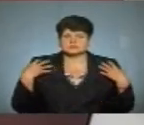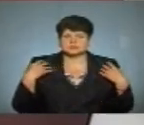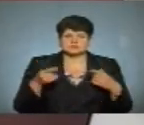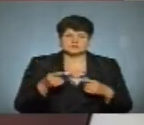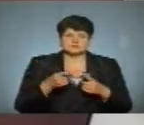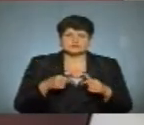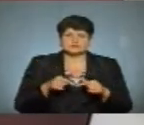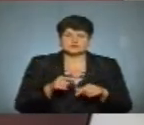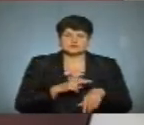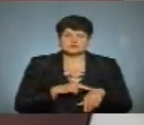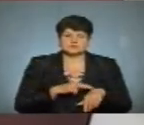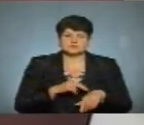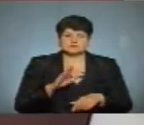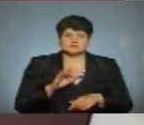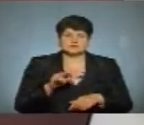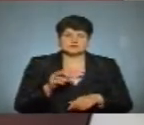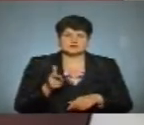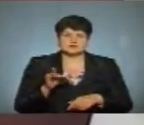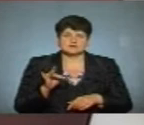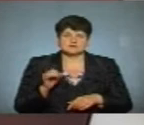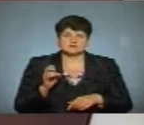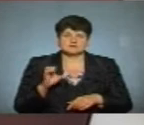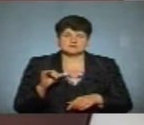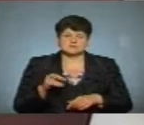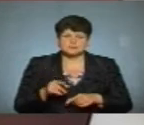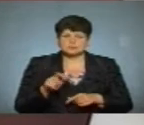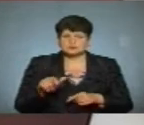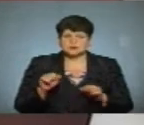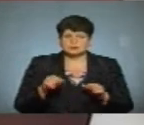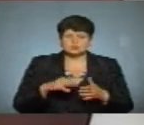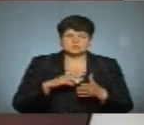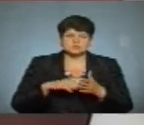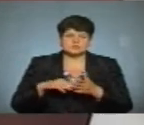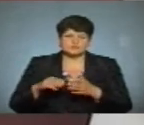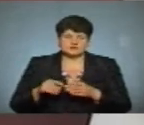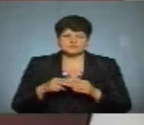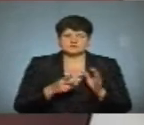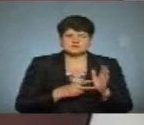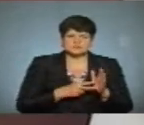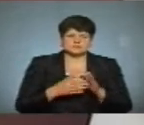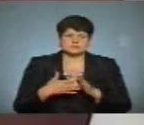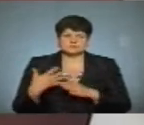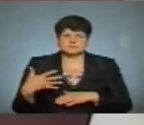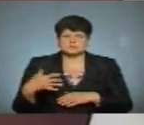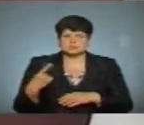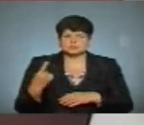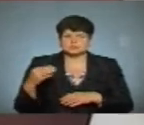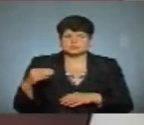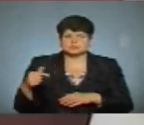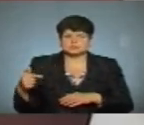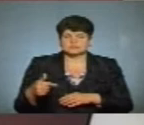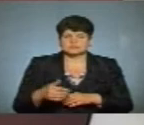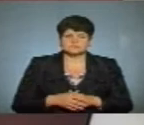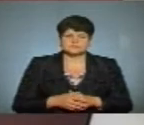Тернопільського відділу поліції Володимир Герасимів. За його словами, людей можуть оштрафувати від 17 до 51 тисячі